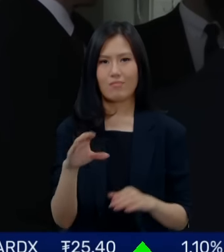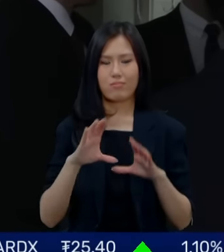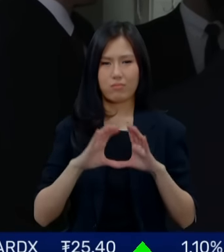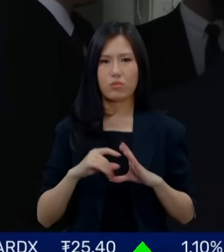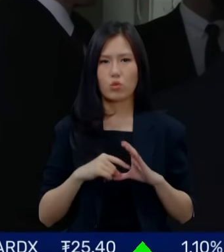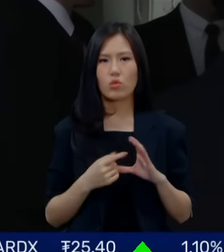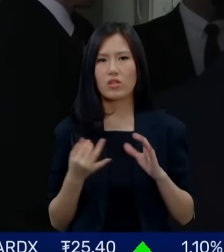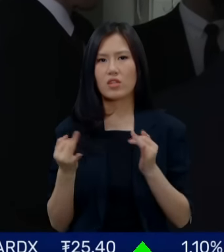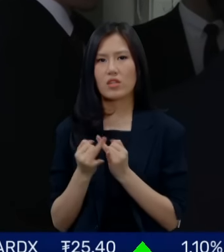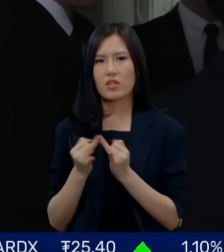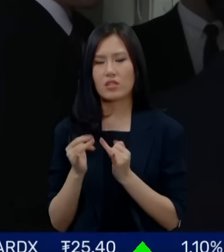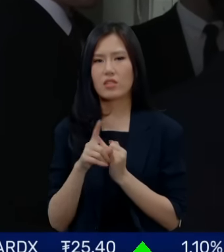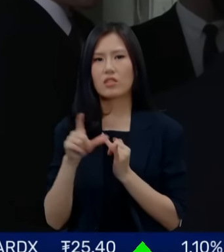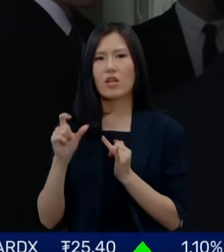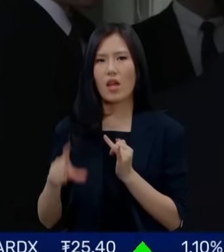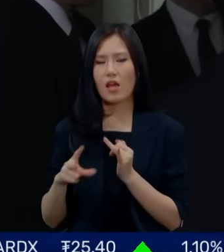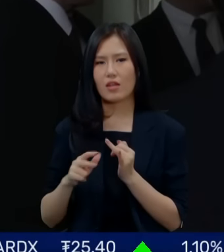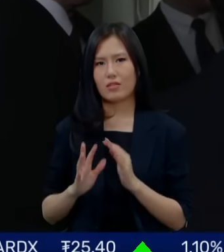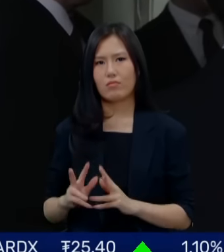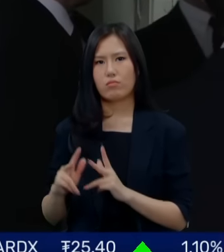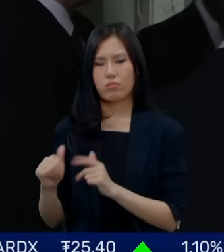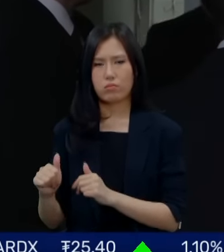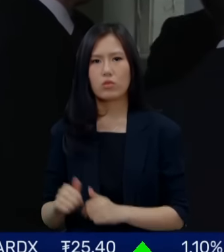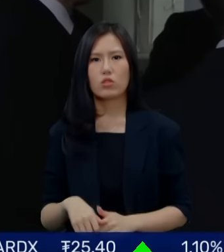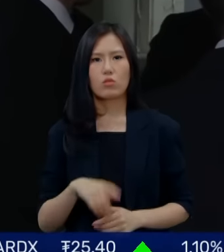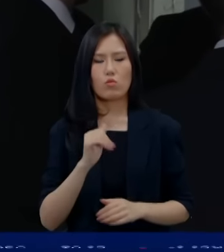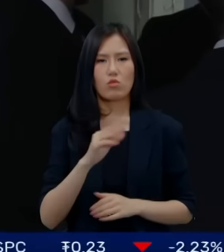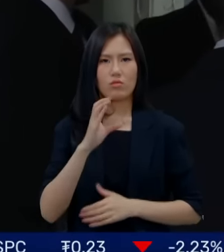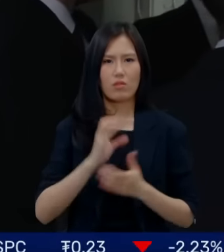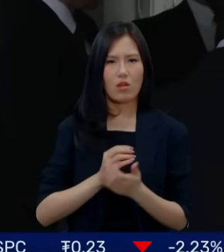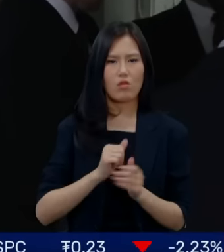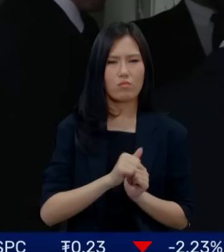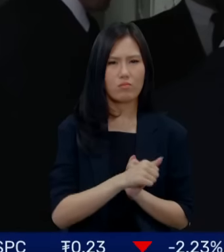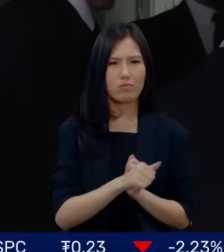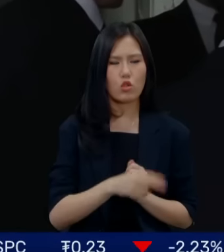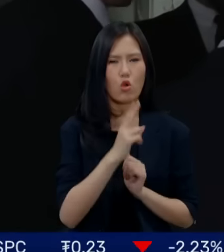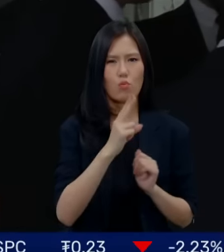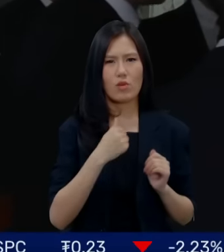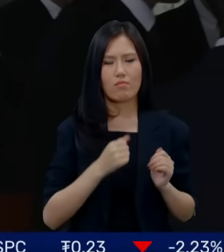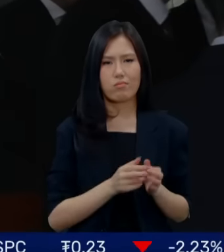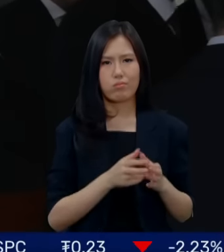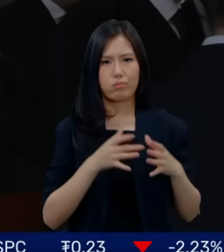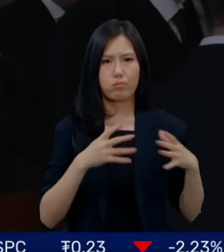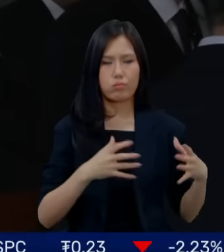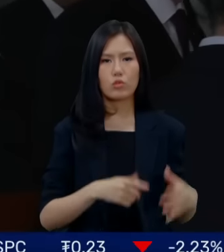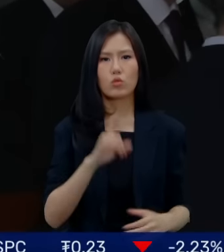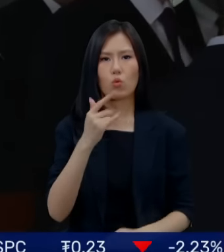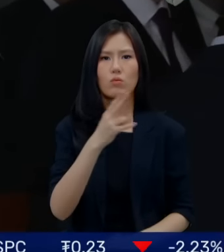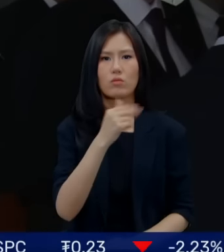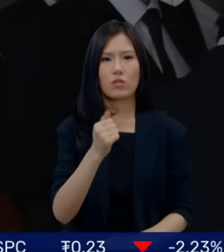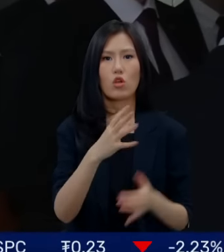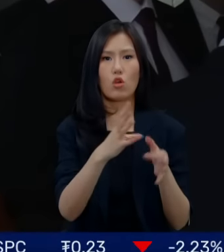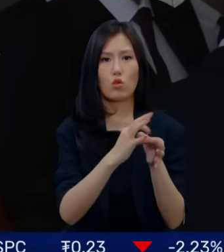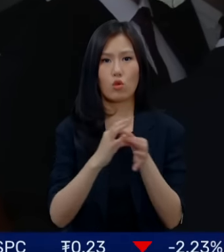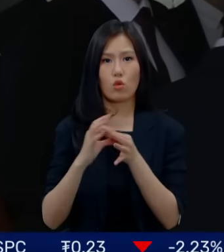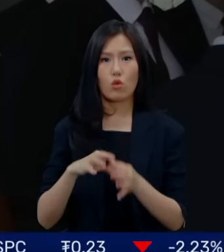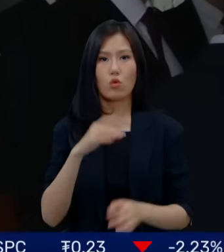За мөн одоо санхүүгийн хөшүүрэг хийж илүү компаниа томруулах. Тэгээд хувьцаа эзэмшлийнхаа өгөөжийг хамгийн гол маш өндөр